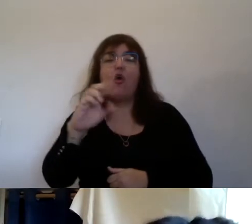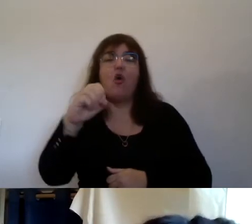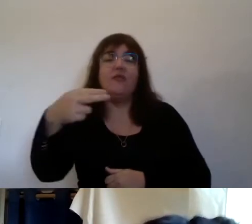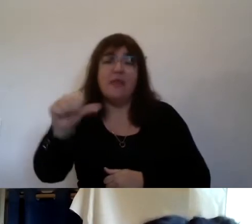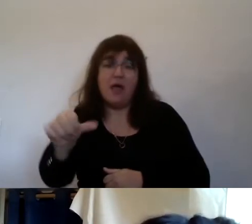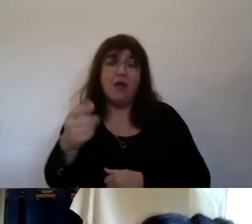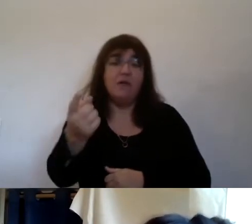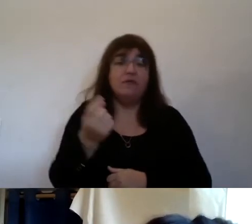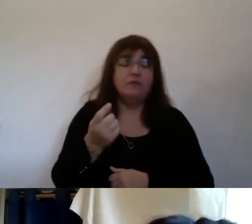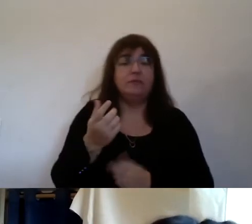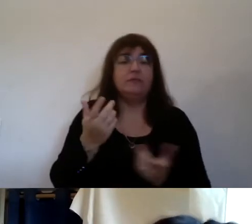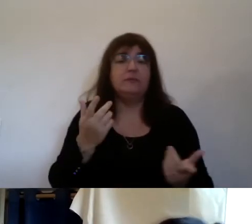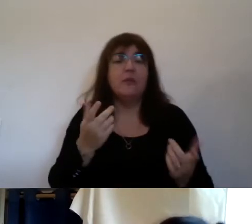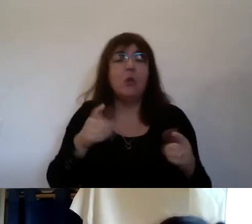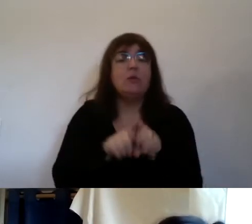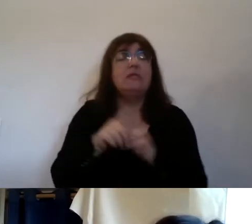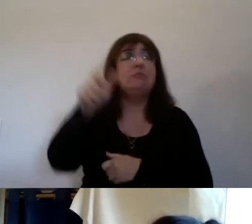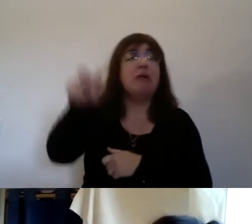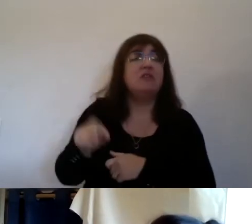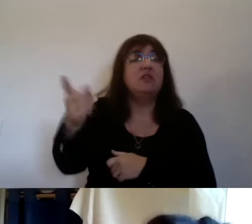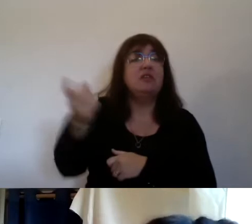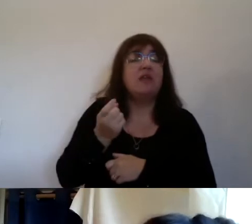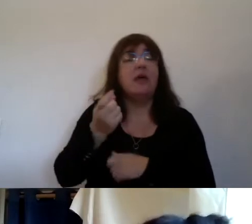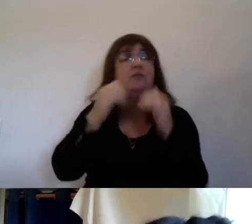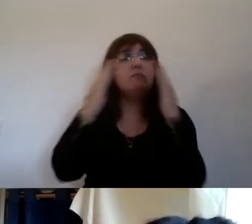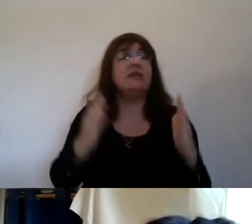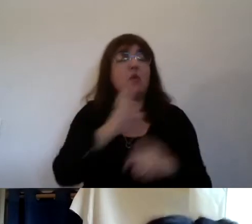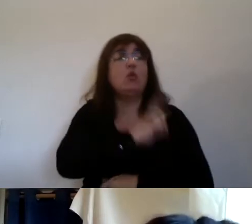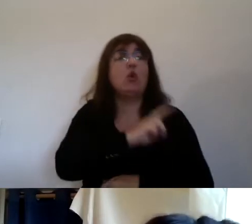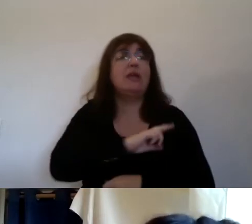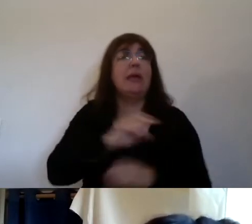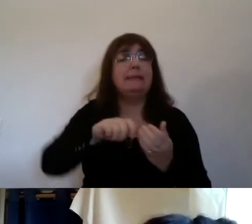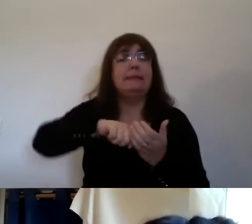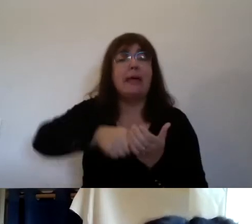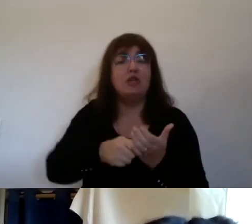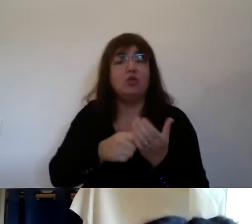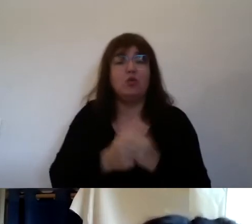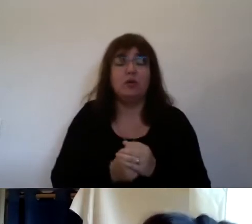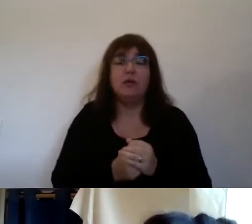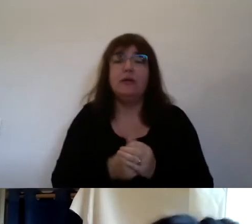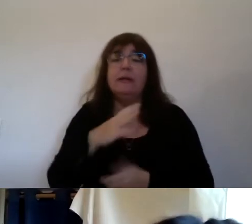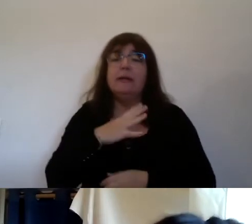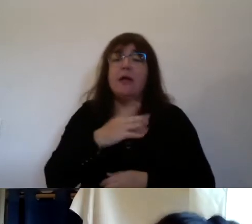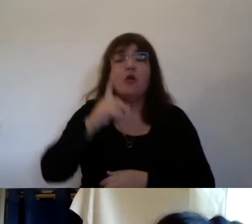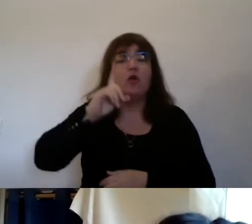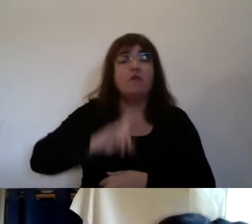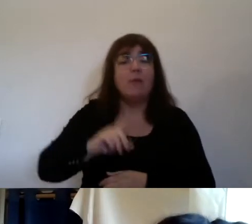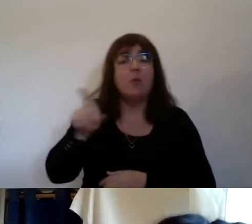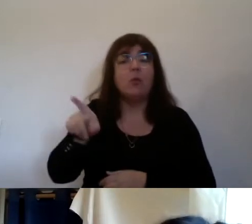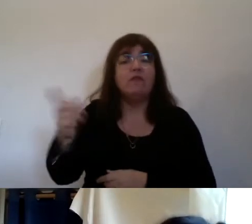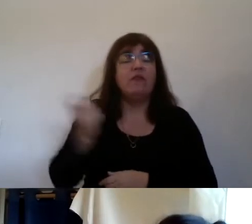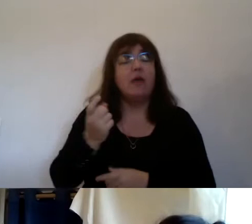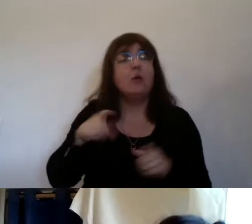maison de retraite Saint-Dominique d'Arcachon. Rima Drif-Lebrun, chargée d'accessibilité pour le public déficient visuel à la Cité des sciences et de